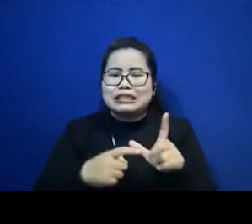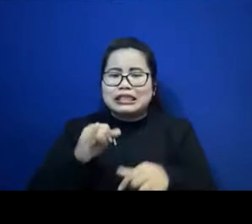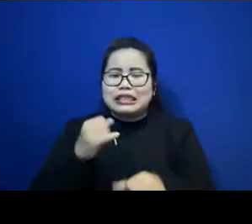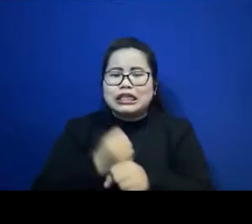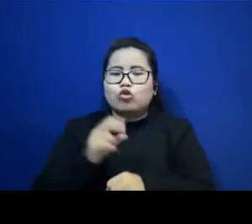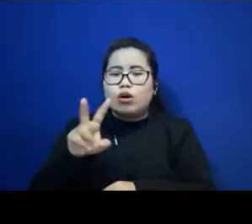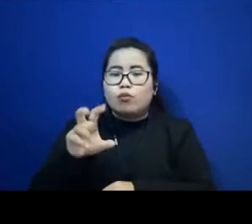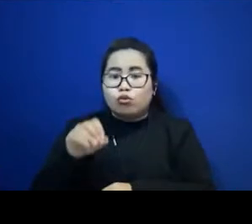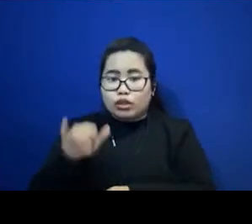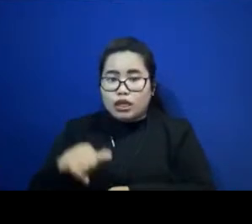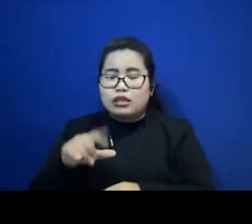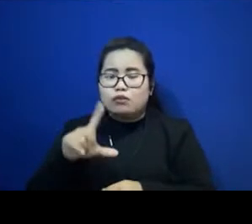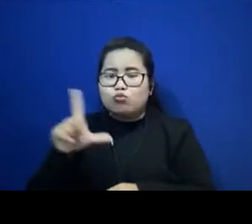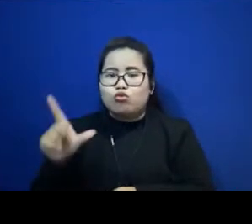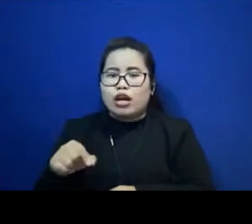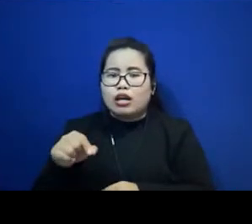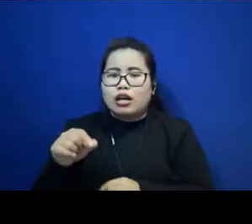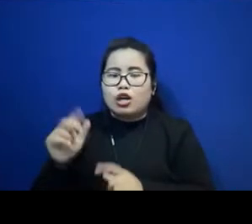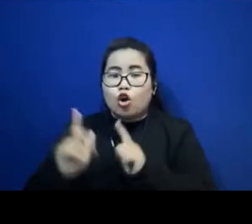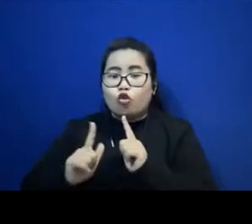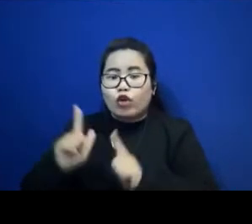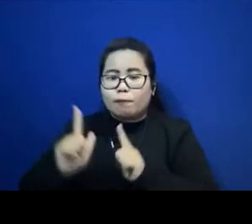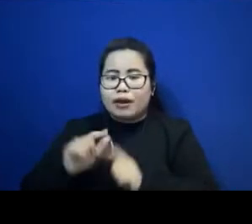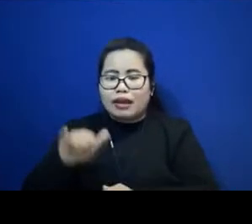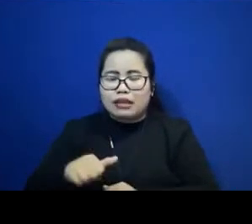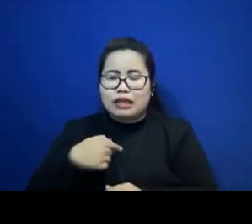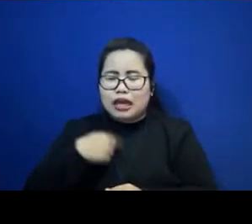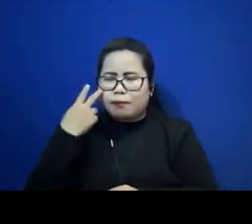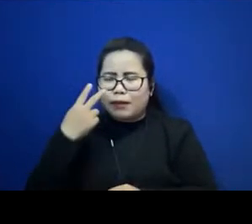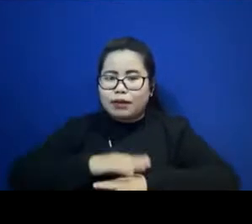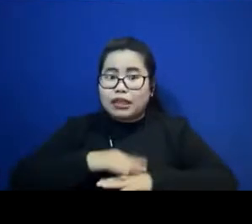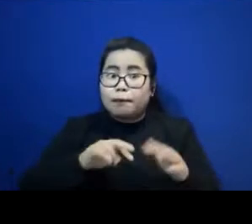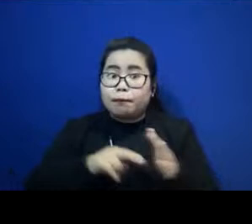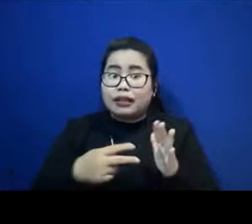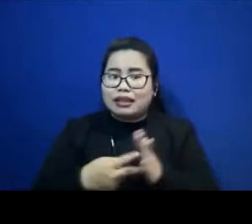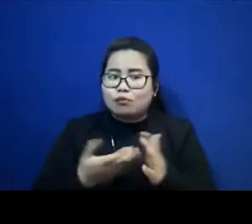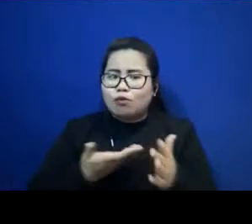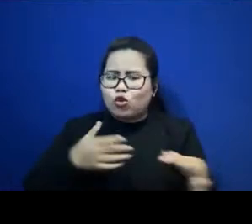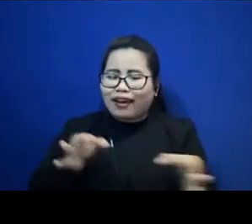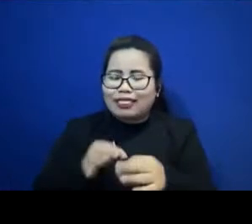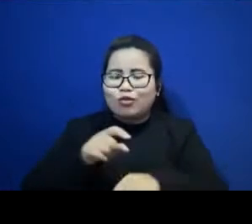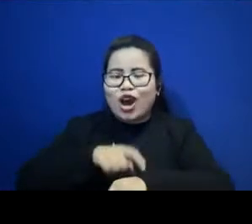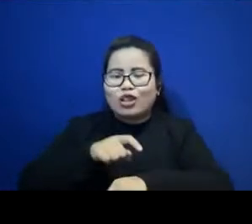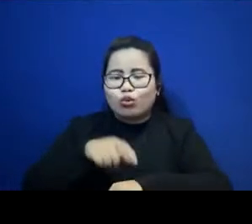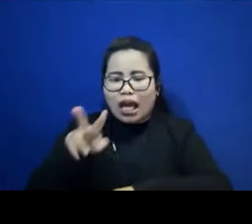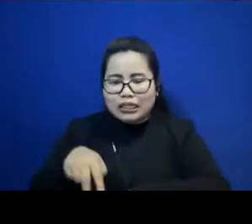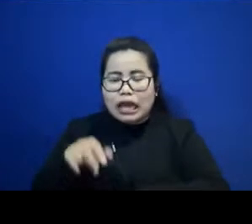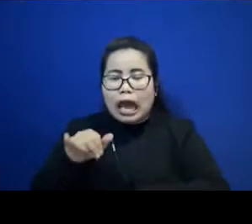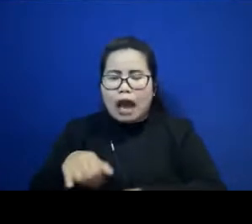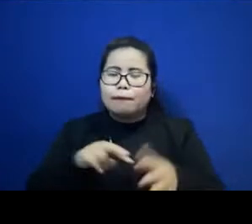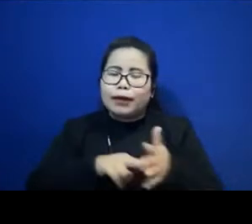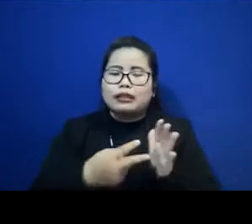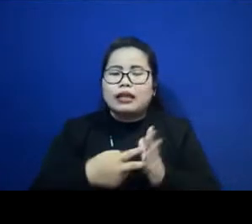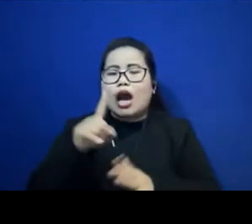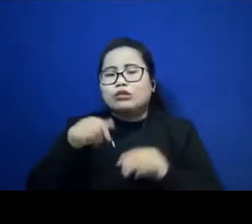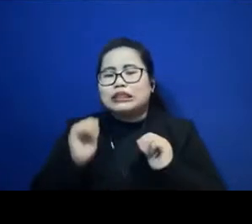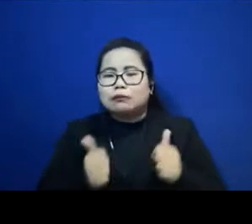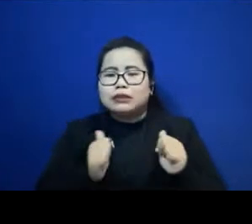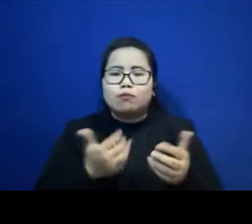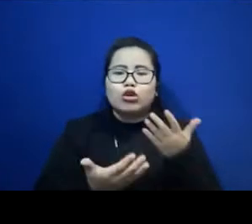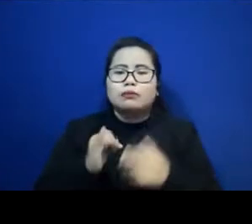yang kalau saya lihat di berita gitu nah ini akan sebentar lagi gitu jadi memang harus segera disiapkan seperti itu sih